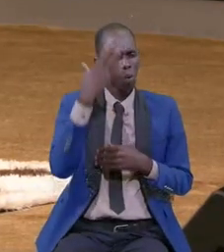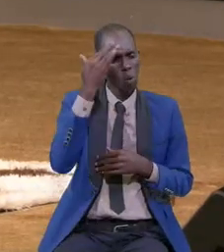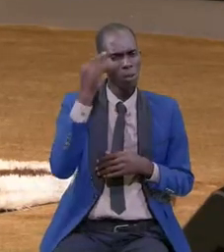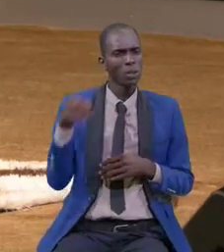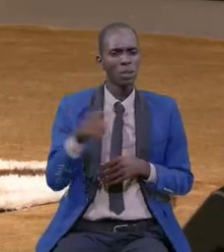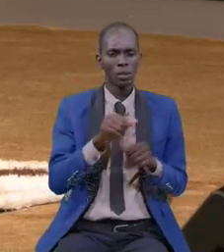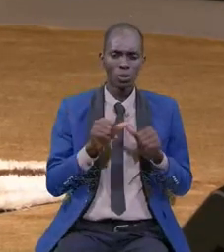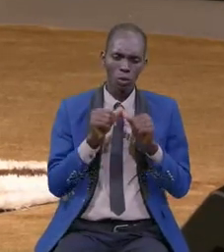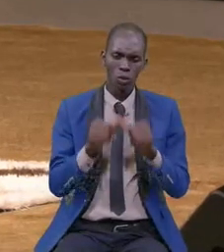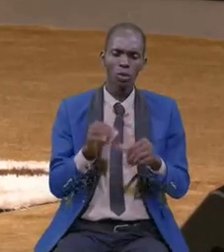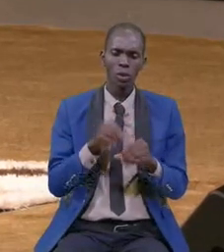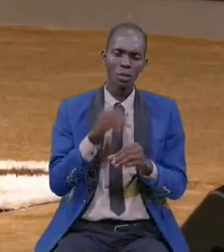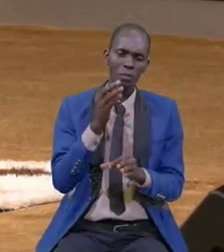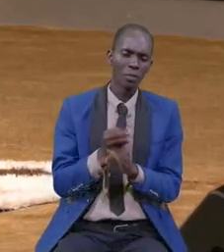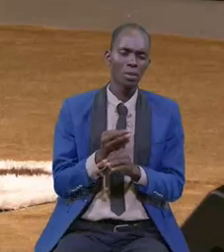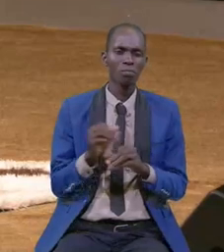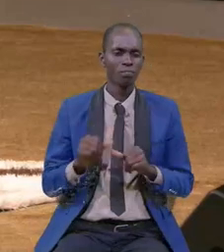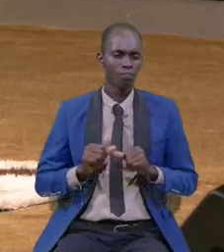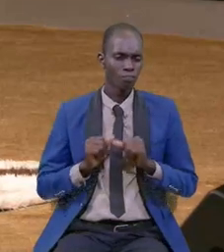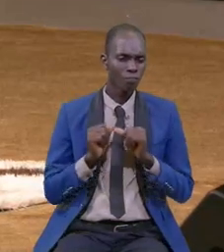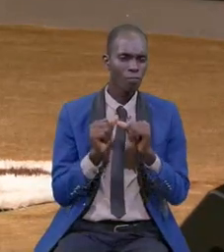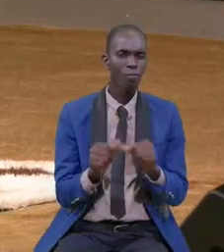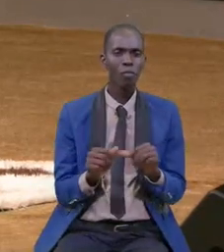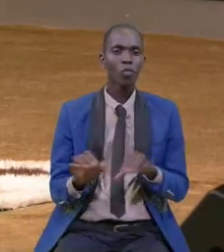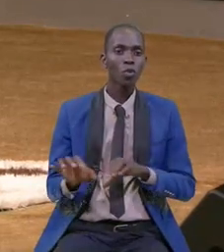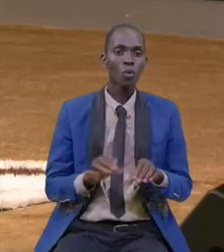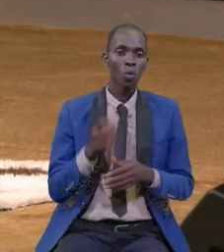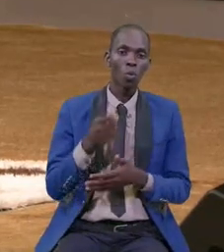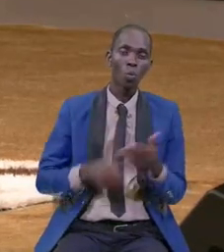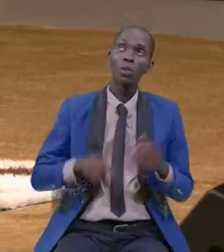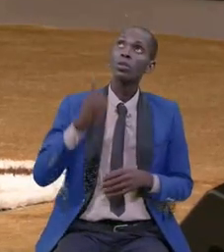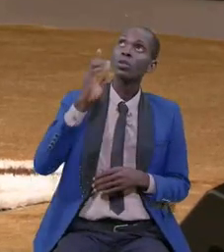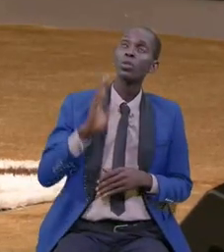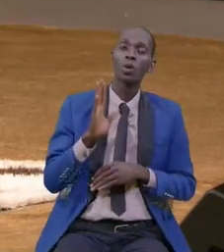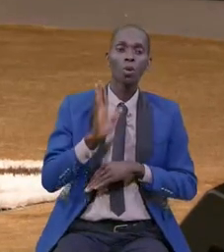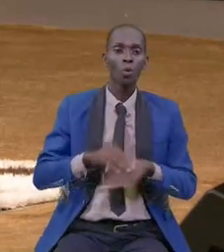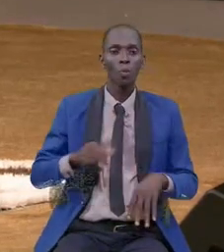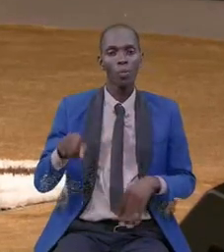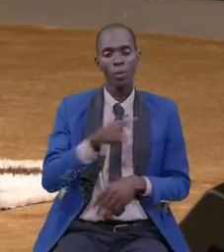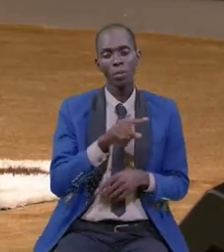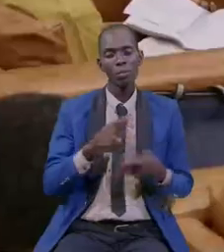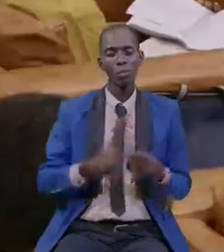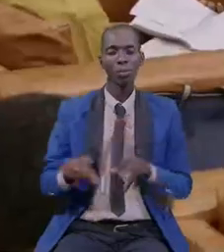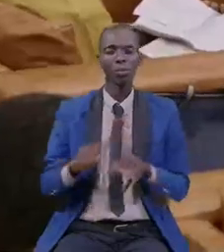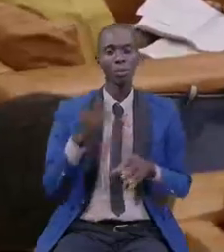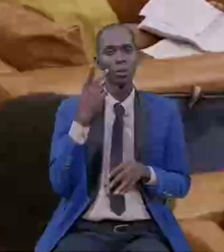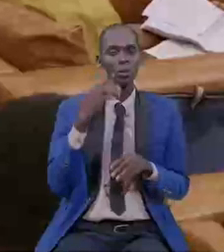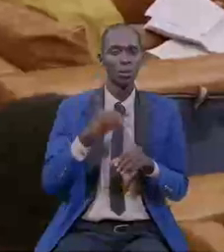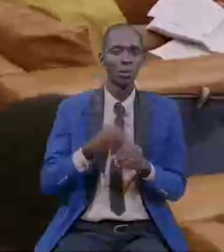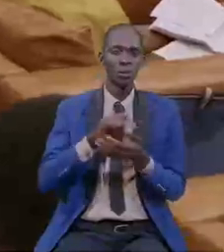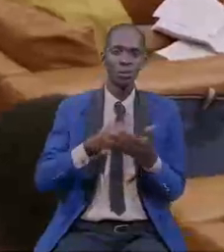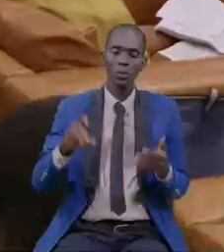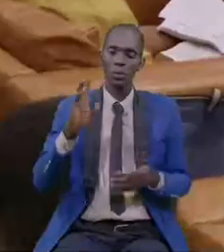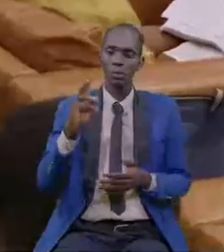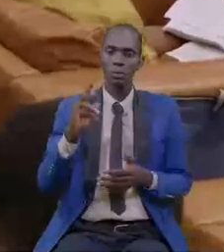que quoi ils ont continué dans la foi ils ont continué de faire ce que Dieu les a appelé à faire verset 16 verset